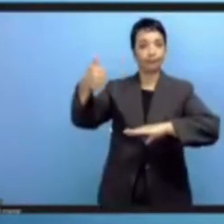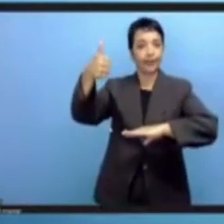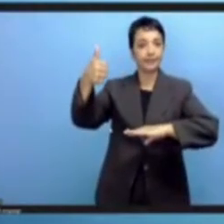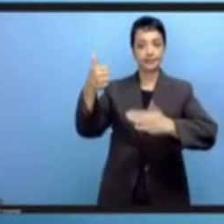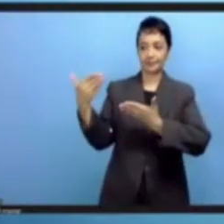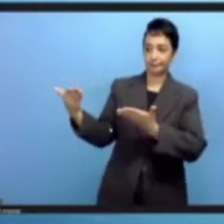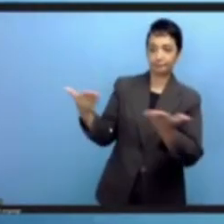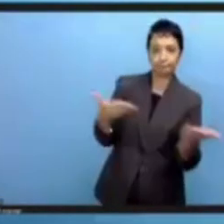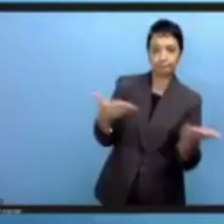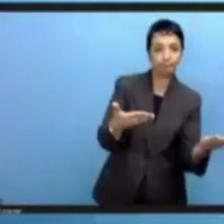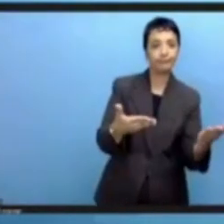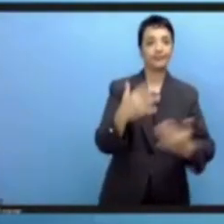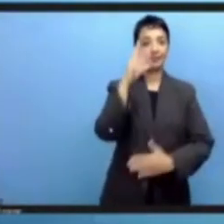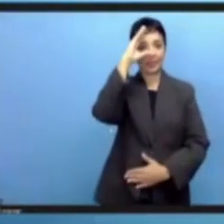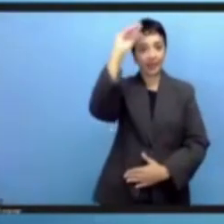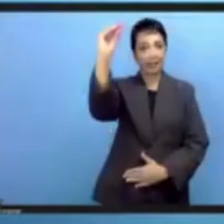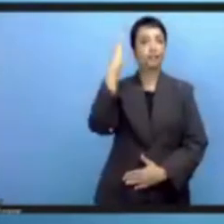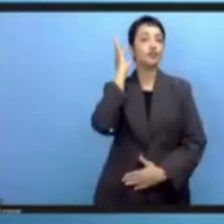Excellences, honorables ministres,